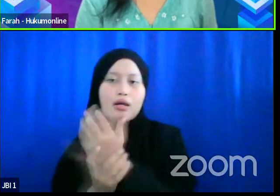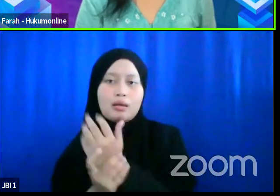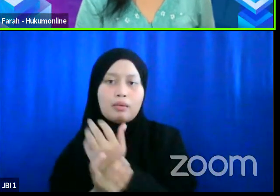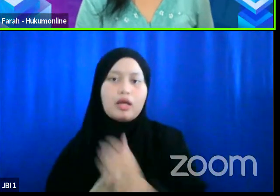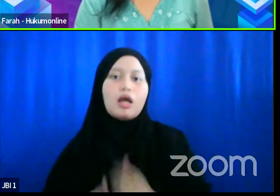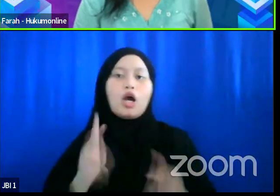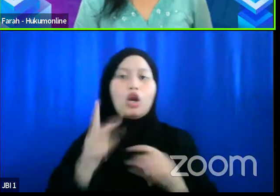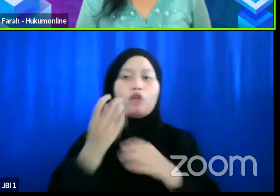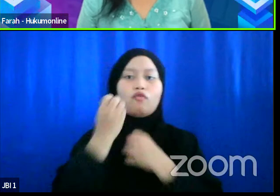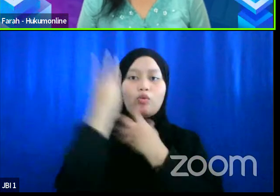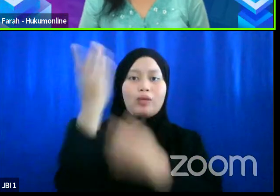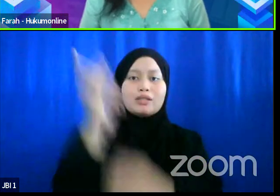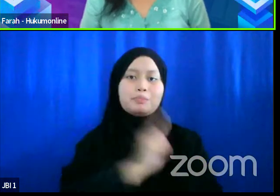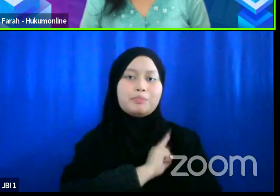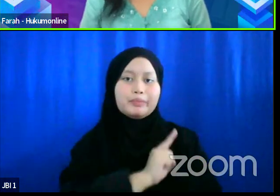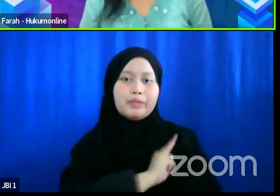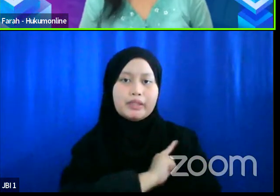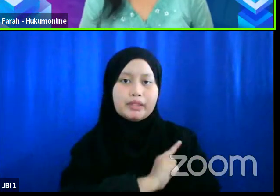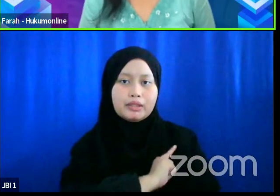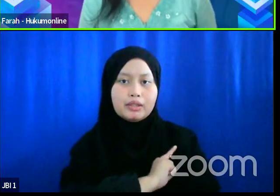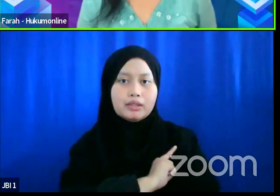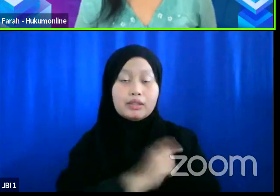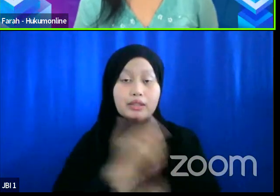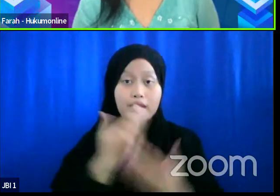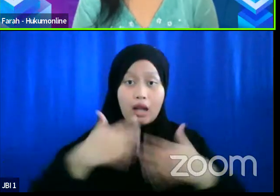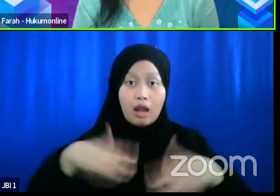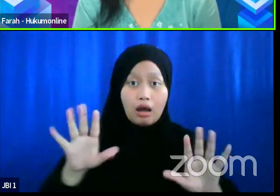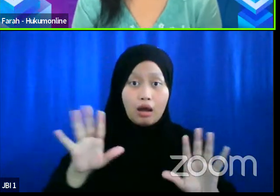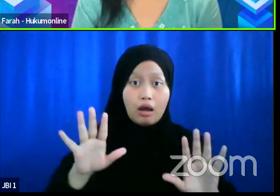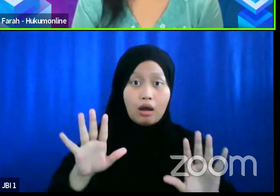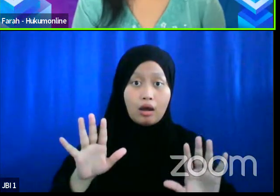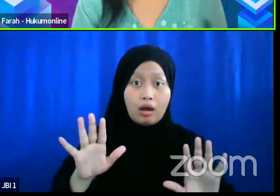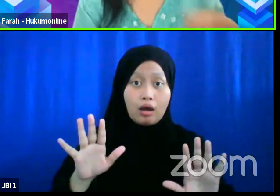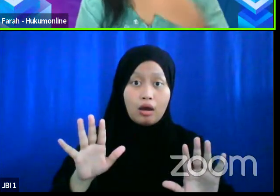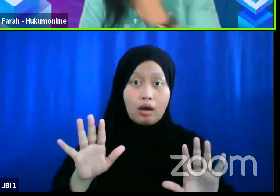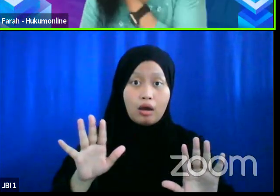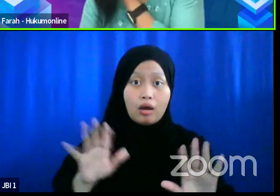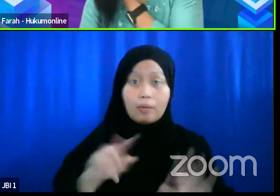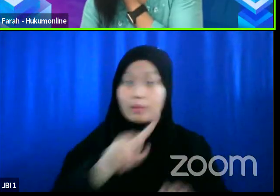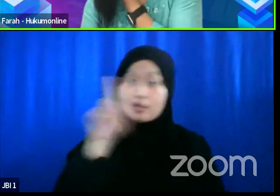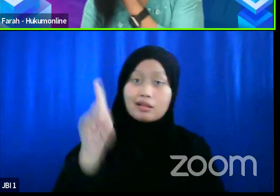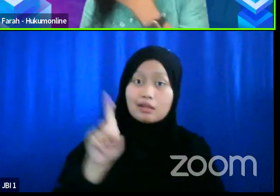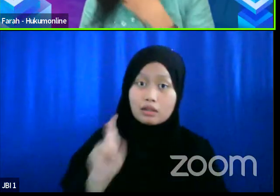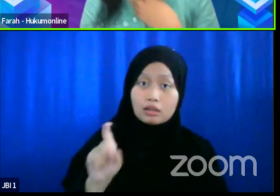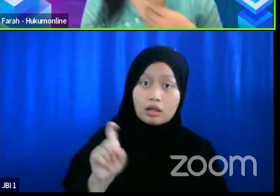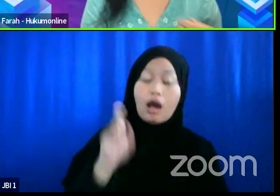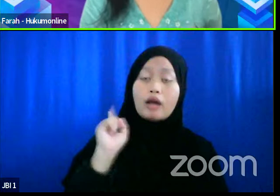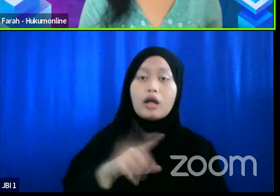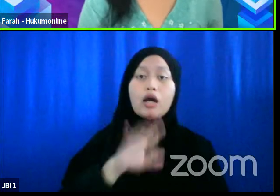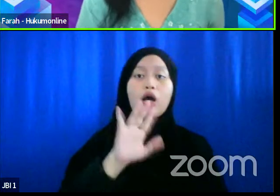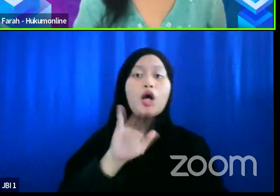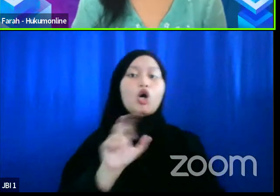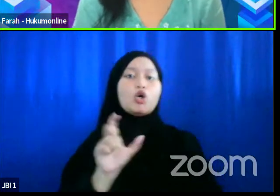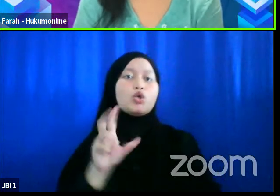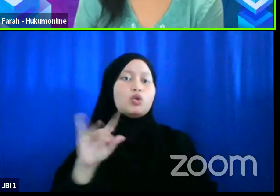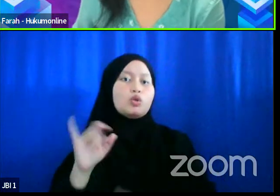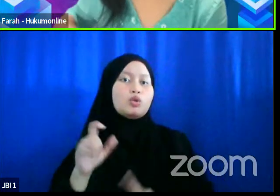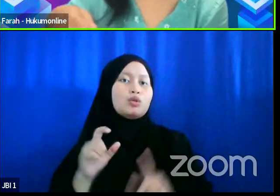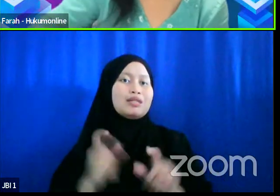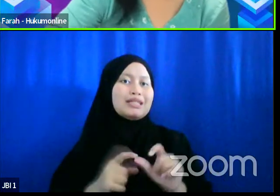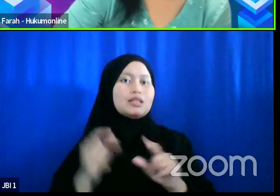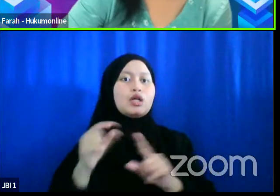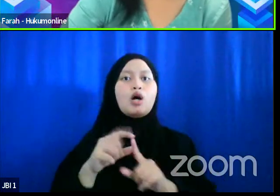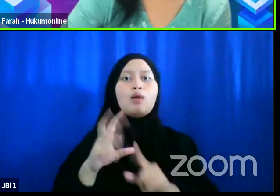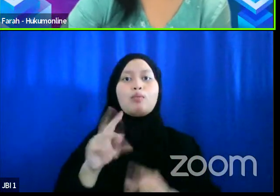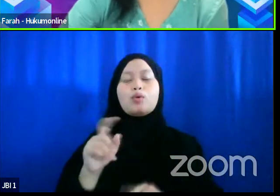yang bersifat pribadi itu om itu hilang gitu Apakah ini juga pertanyaannya kemudian ada yurisprudensi yang mendukung di Indonesia terkait